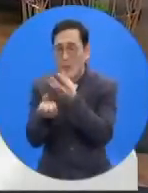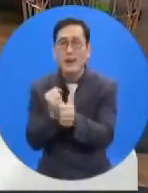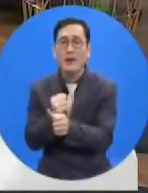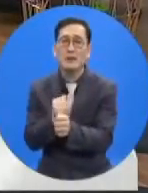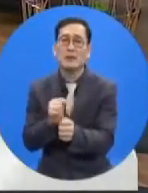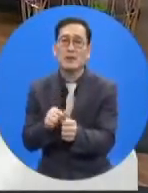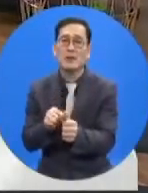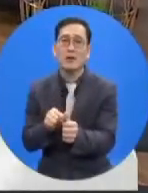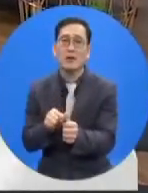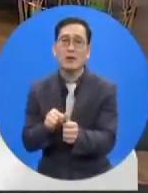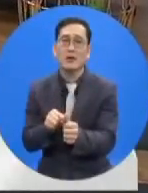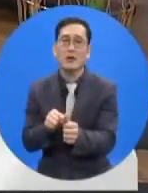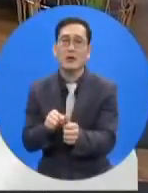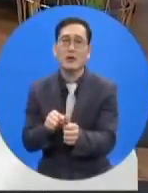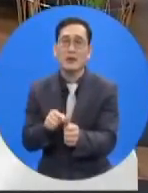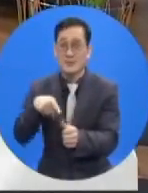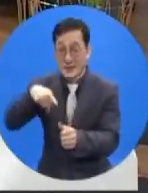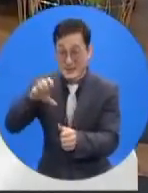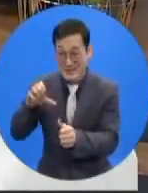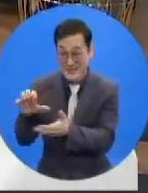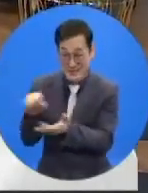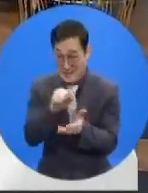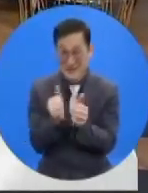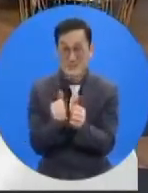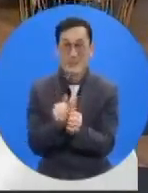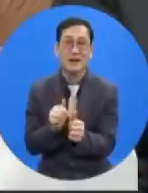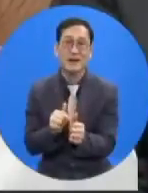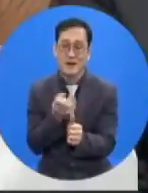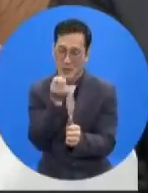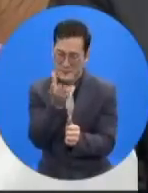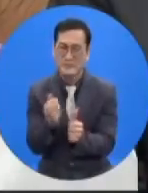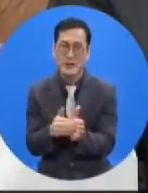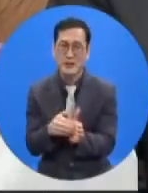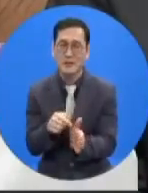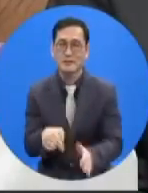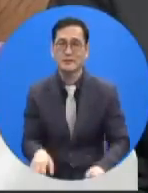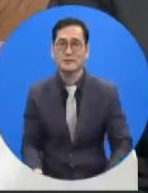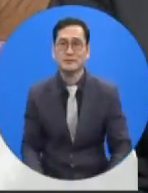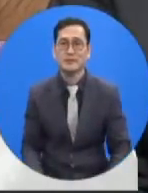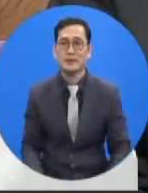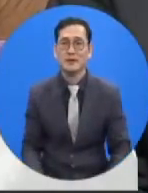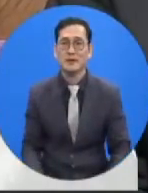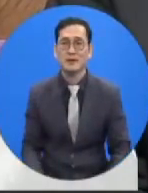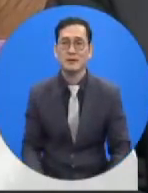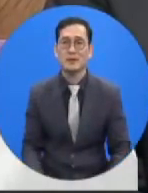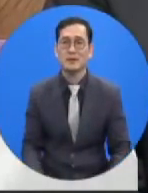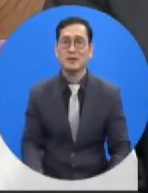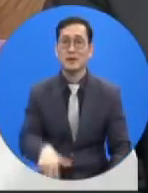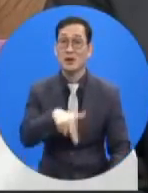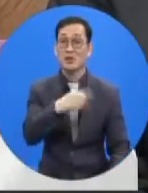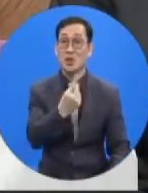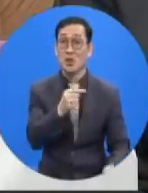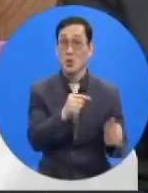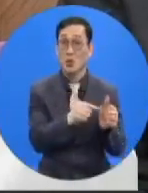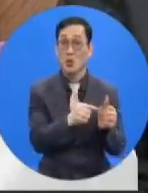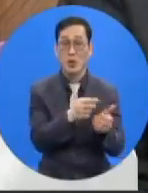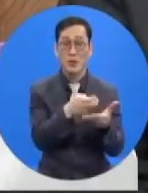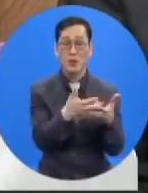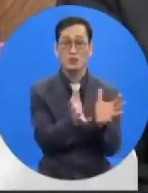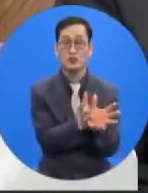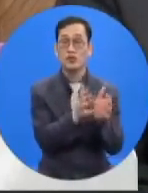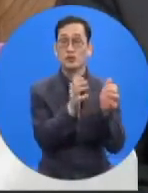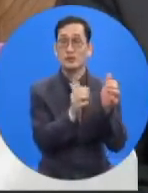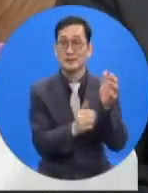있는데요. 지금 공정성 문제, 그다음에 조국 교수가 법무부 장관을 지낸 사람이었기 때문에